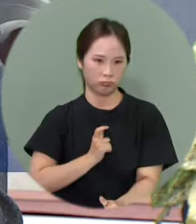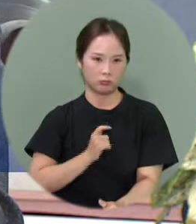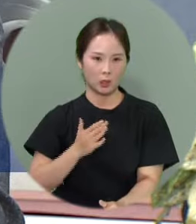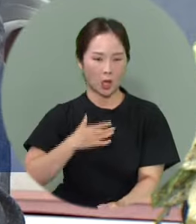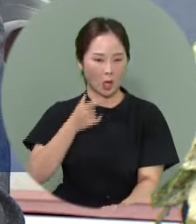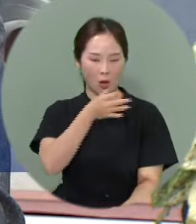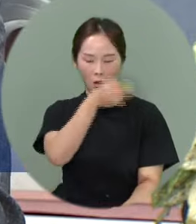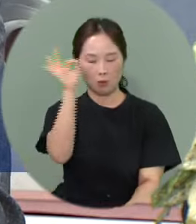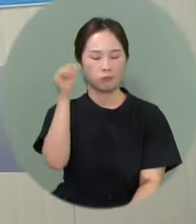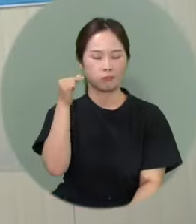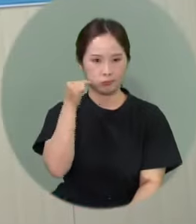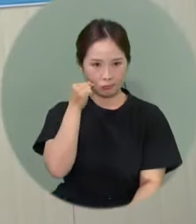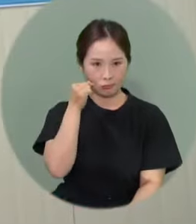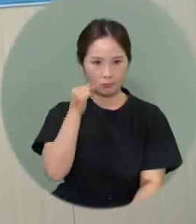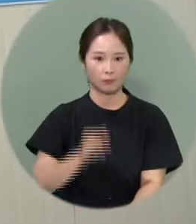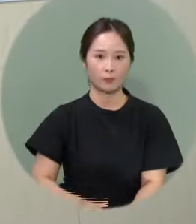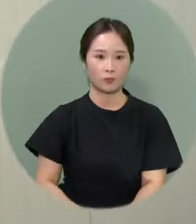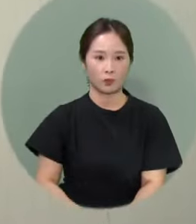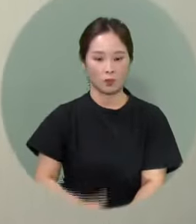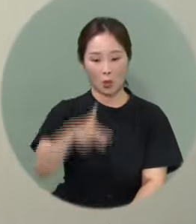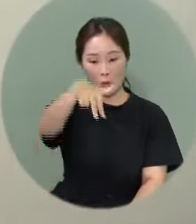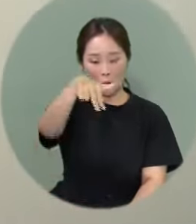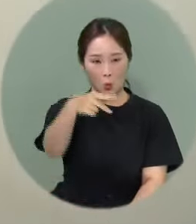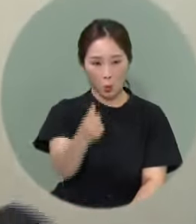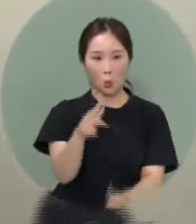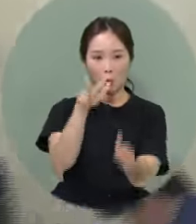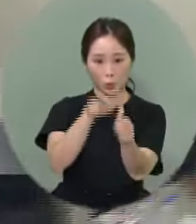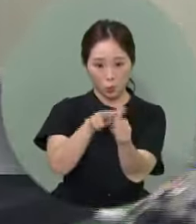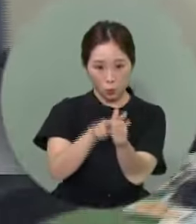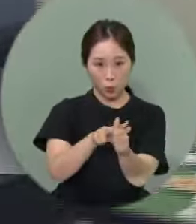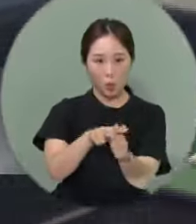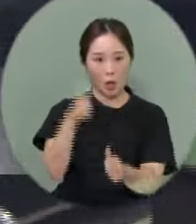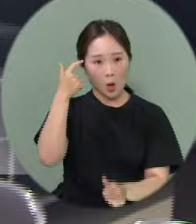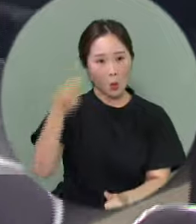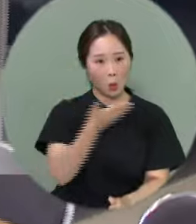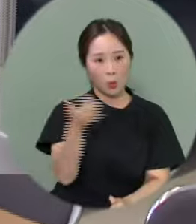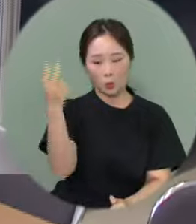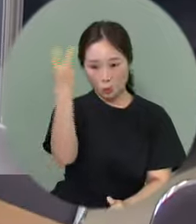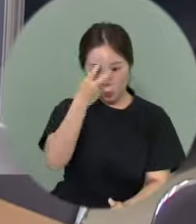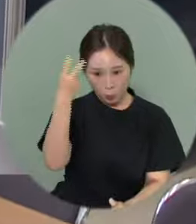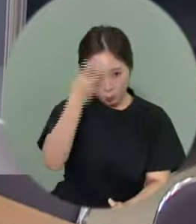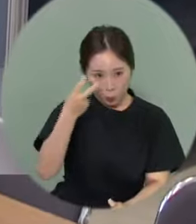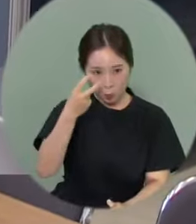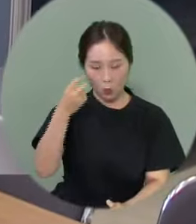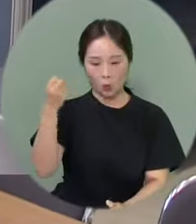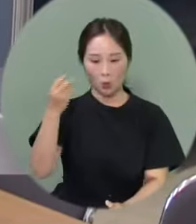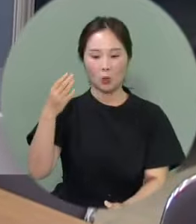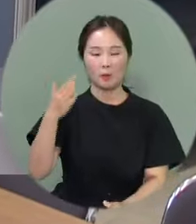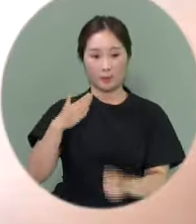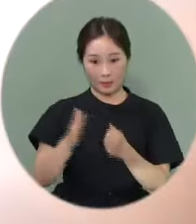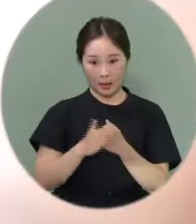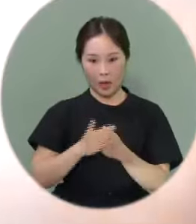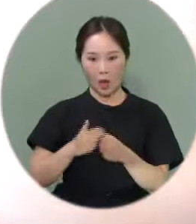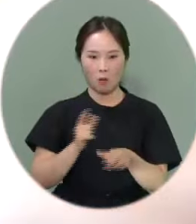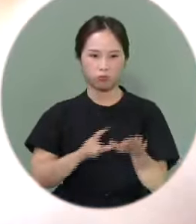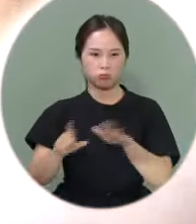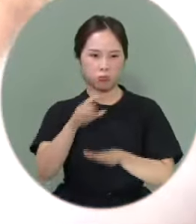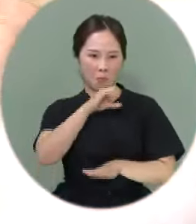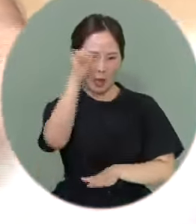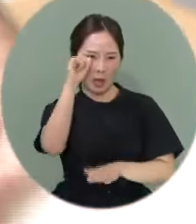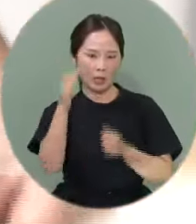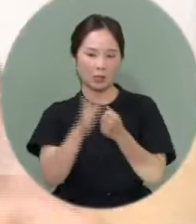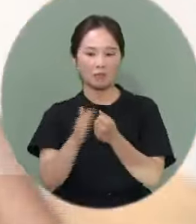저는 받아들이기 힘들다 조상래 후보는 당내 여론 조사와 기타 여론 조사에서 자신이 앞서가고 있어서 타